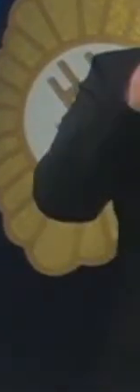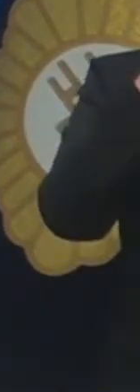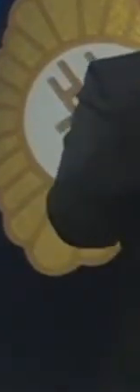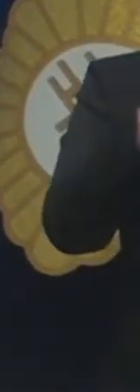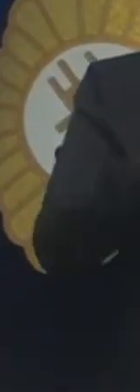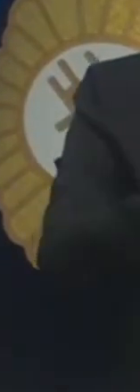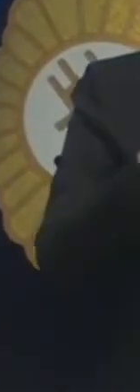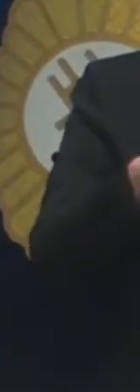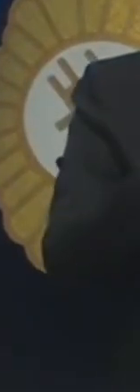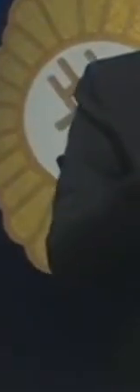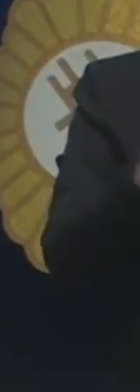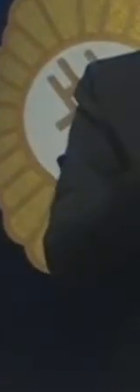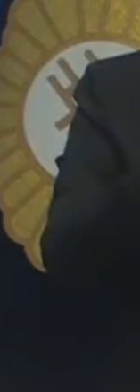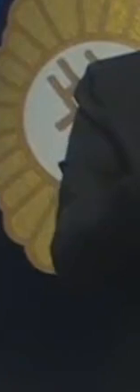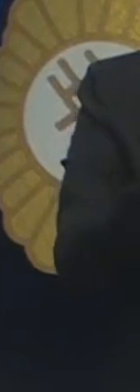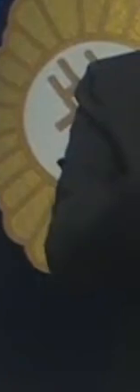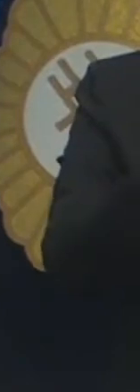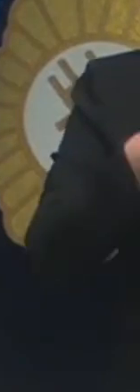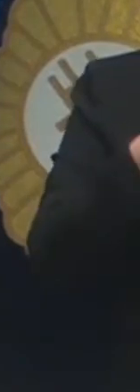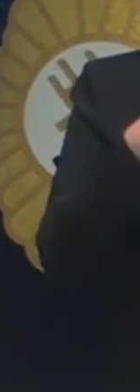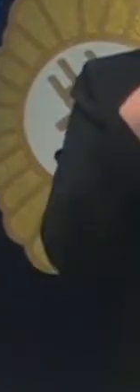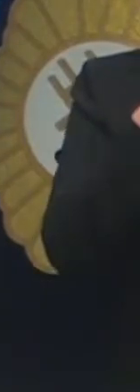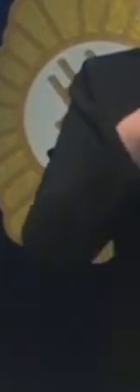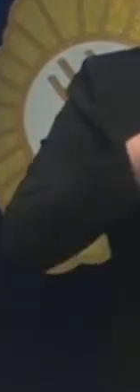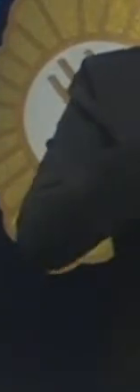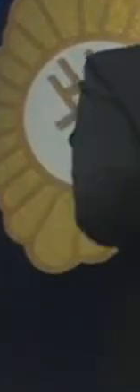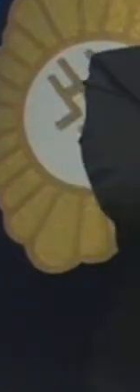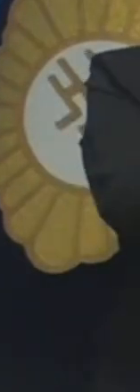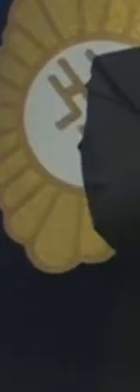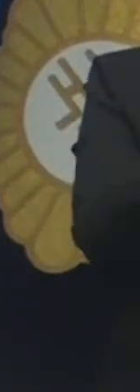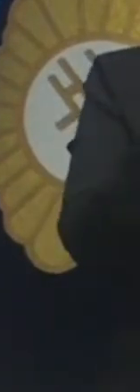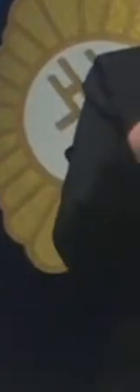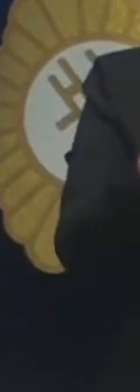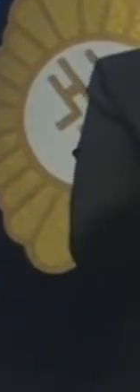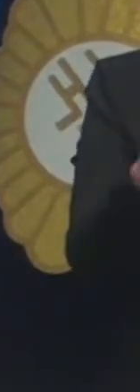해결을 위해 약속한 사제 출연 등을 반드시 이행하도록 하여 주십시오.